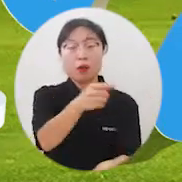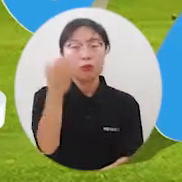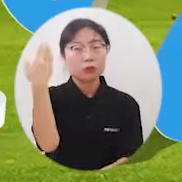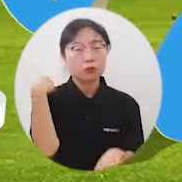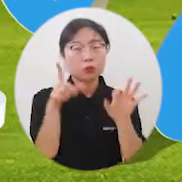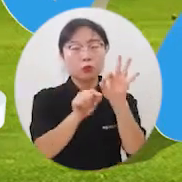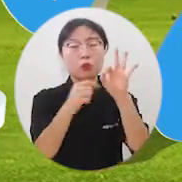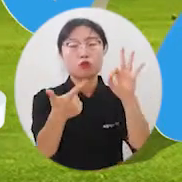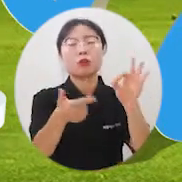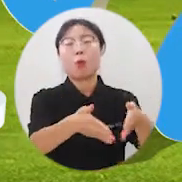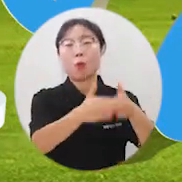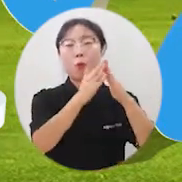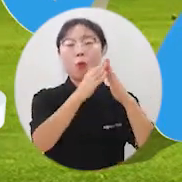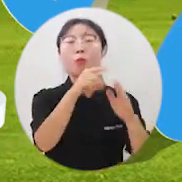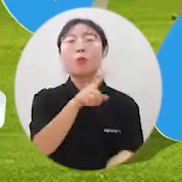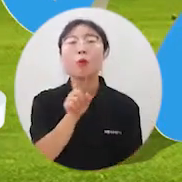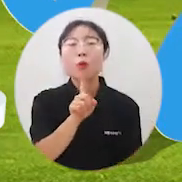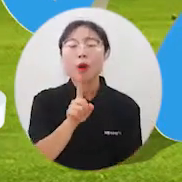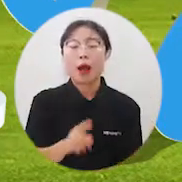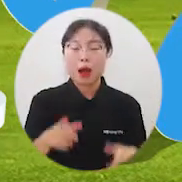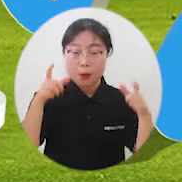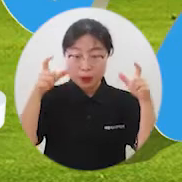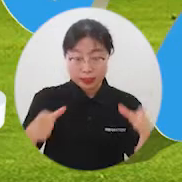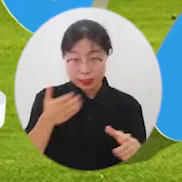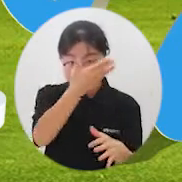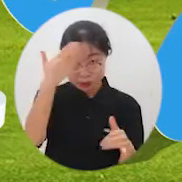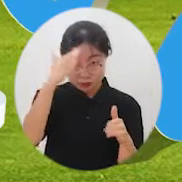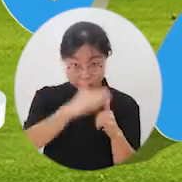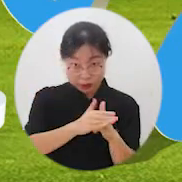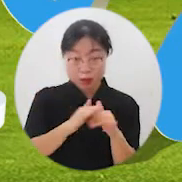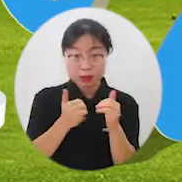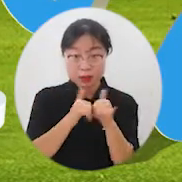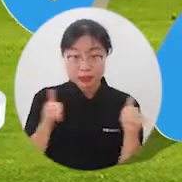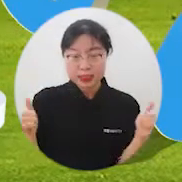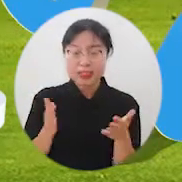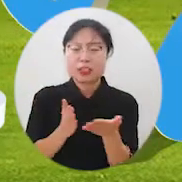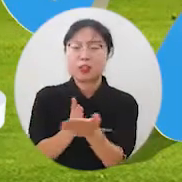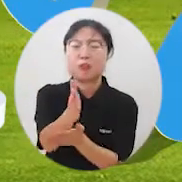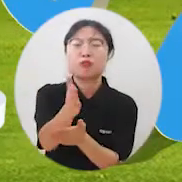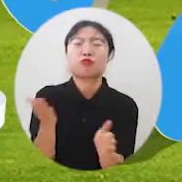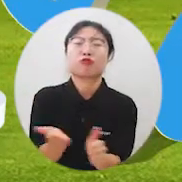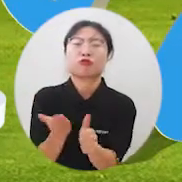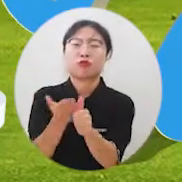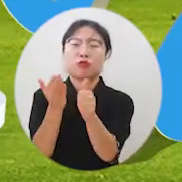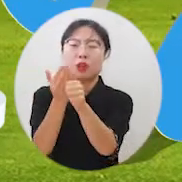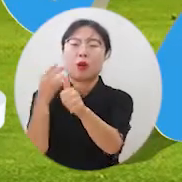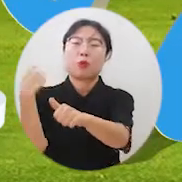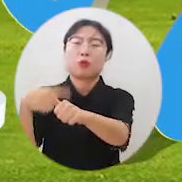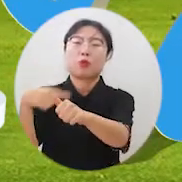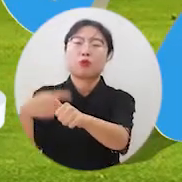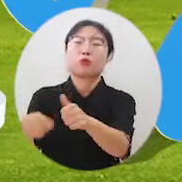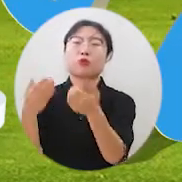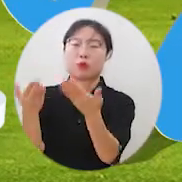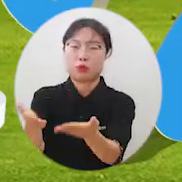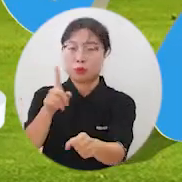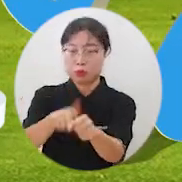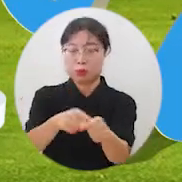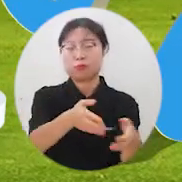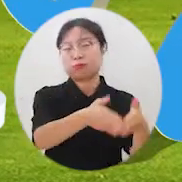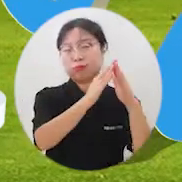개관한 부곡동 청소년 문화의 집은 관내 청소년 수련시설 최초로 메이커를 위한 전문 공간과 설비를